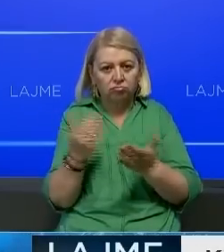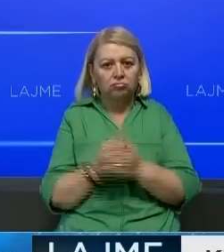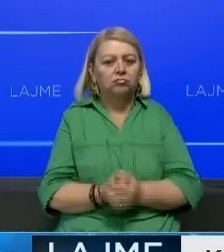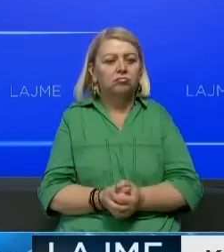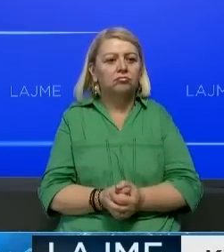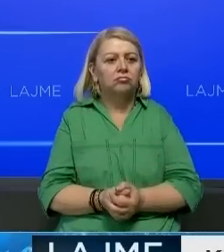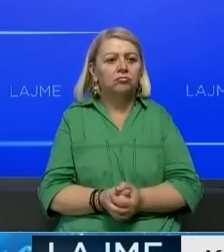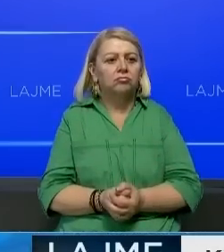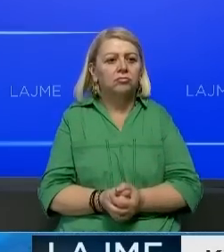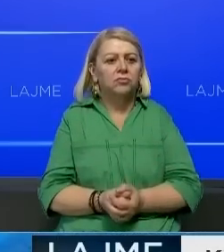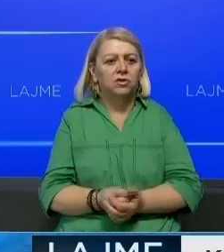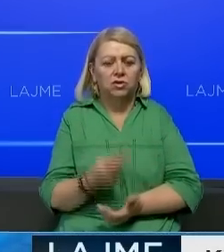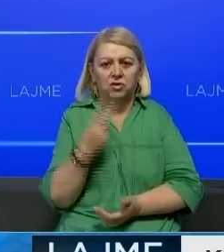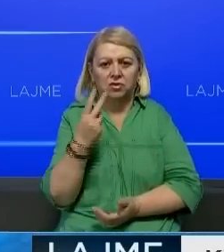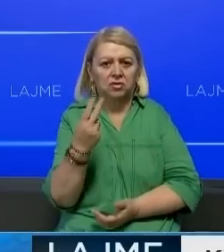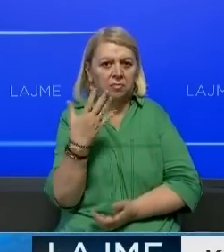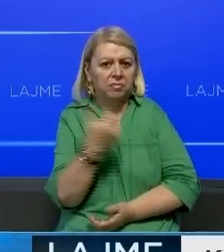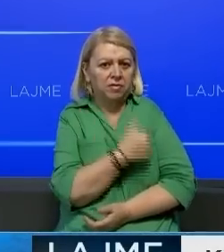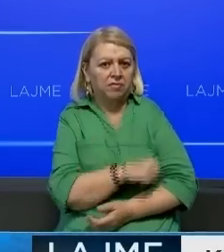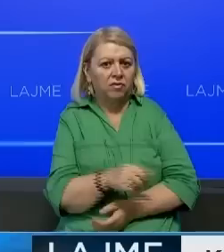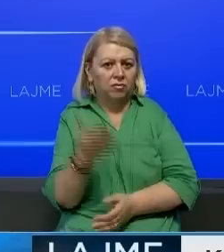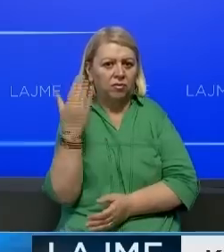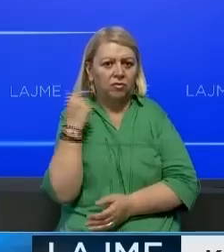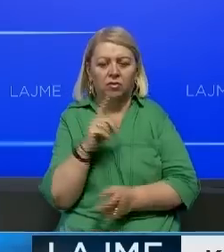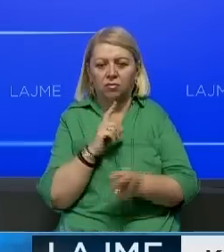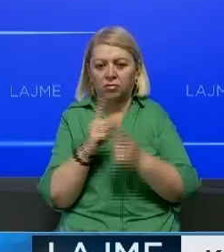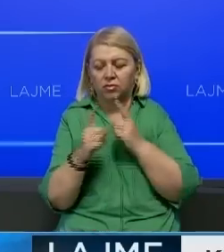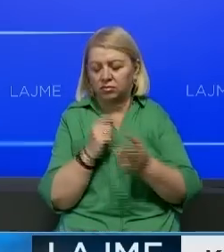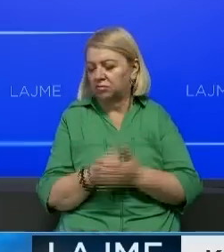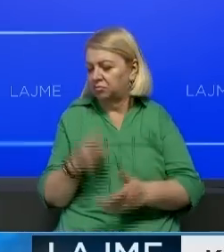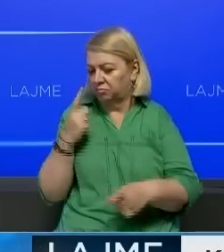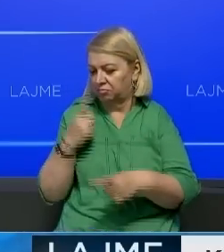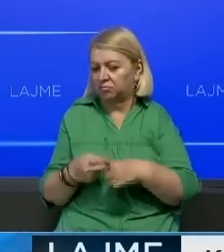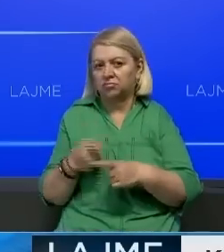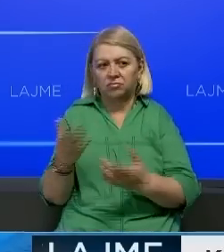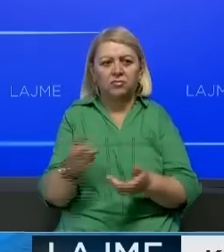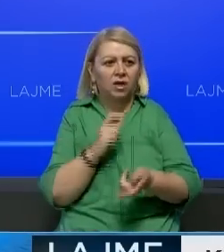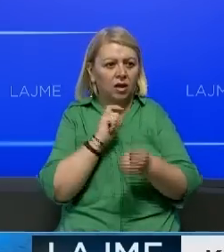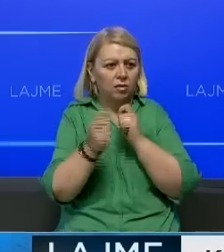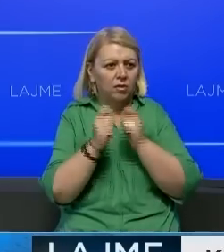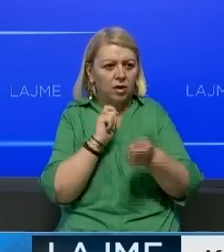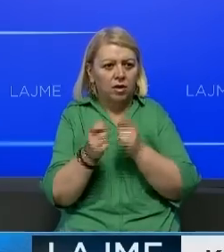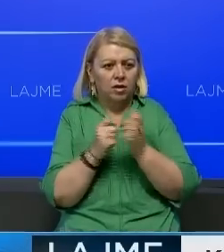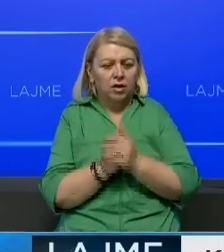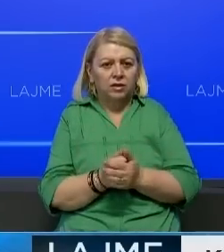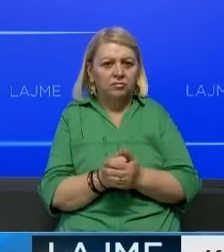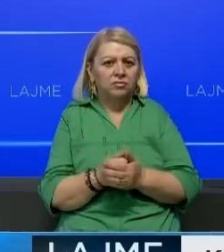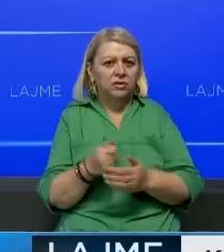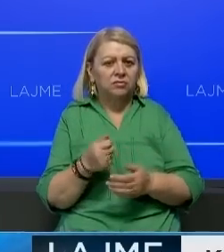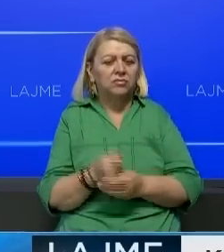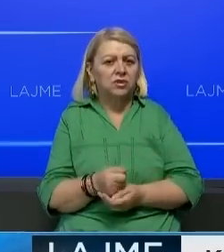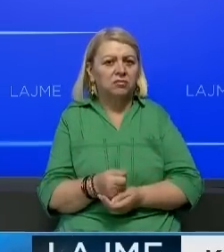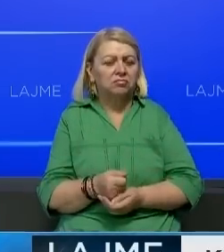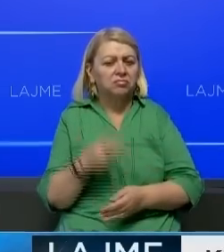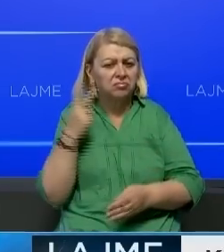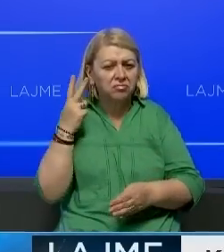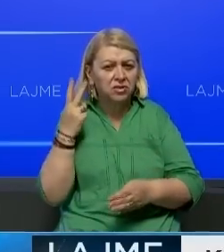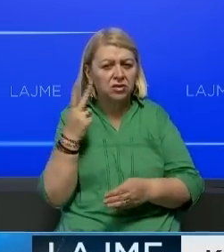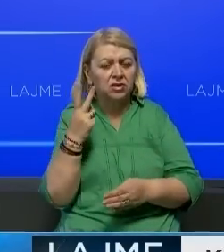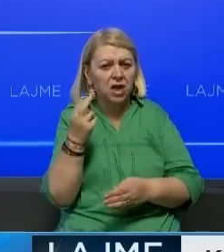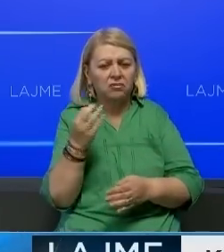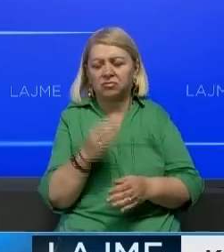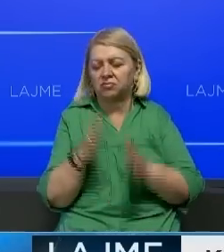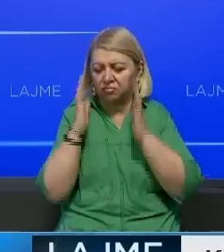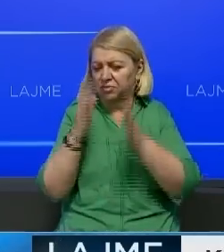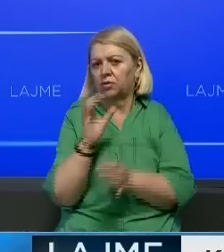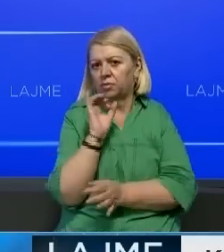do i meje që 25 vjet, edhe se kanë bërë ata kur. Është e vërtet kjo se këto marrëveshje janë bërë një 20 herë pas lufte dhe nuk i besoj këtyre